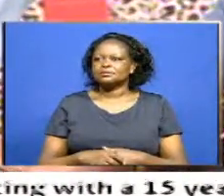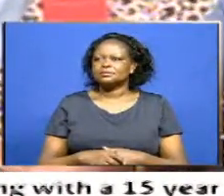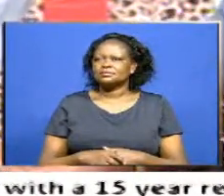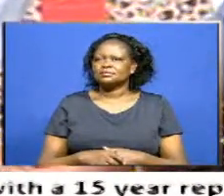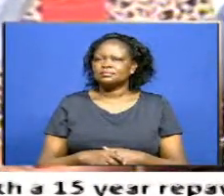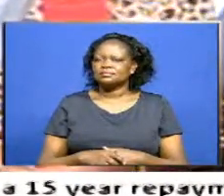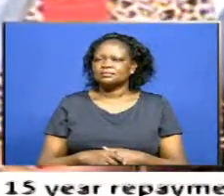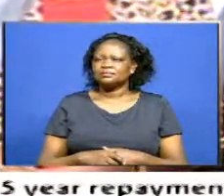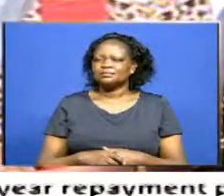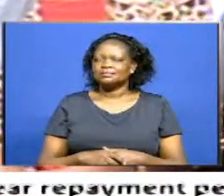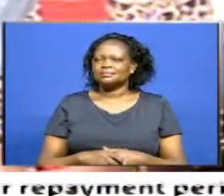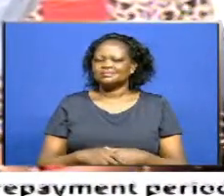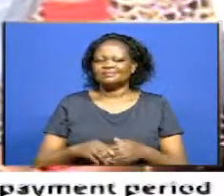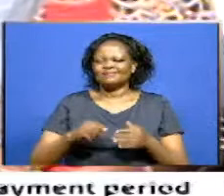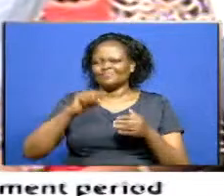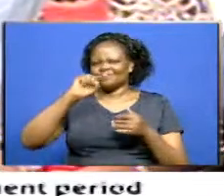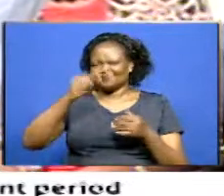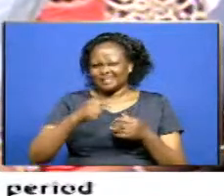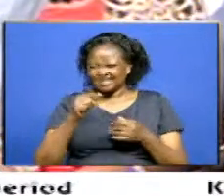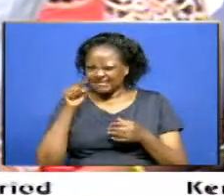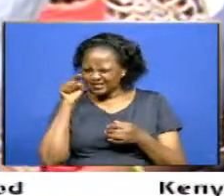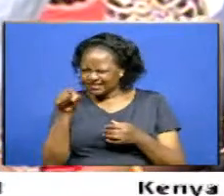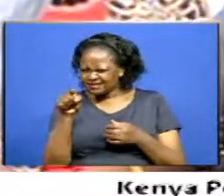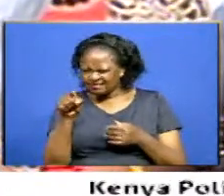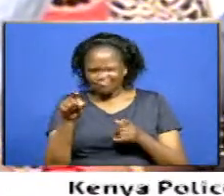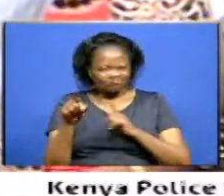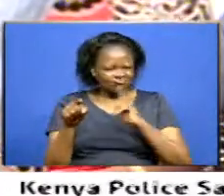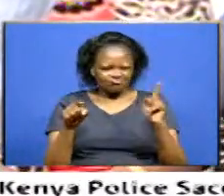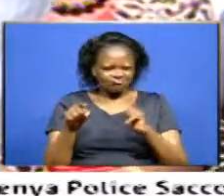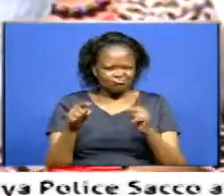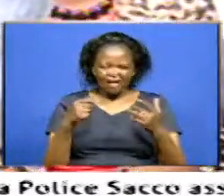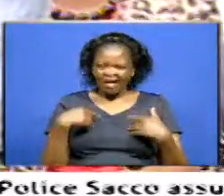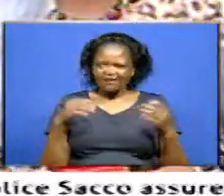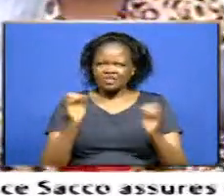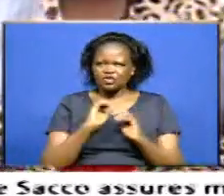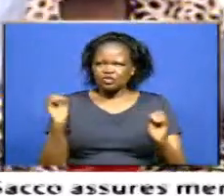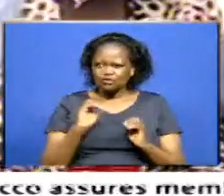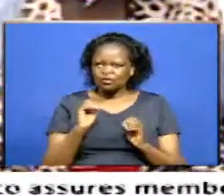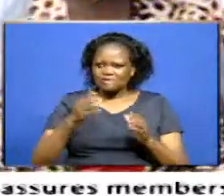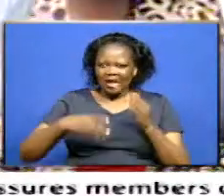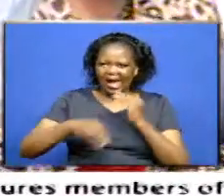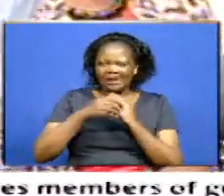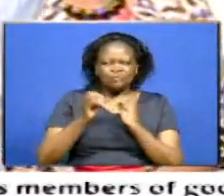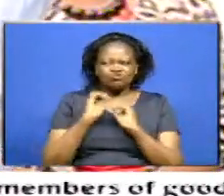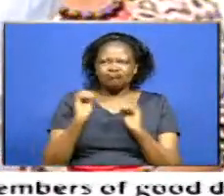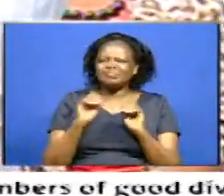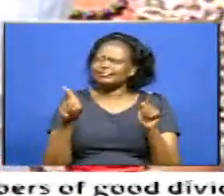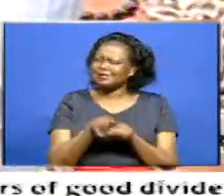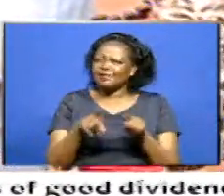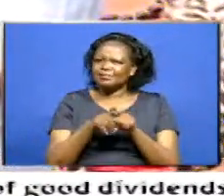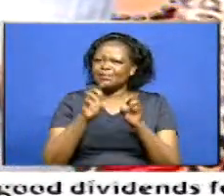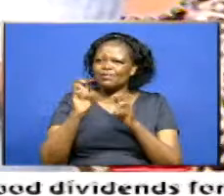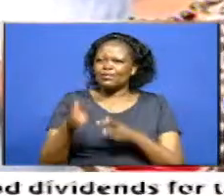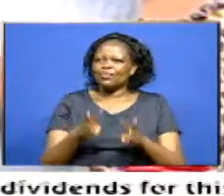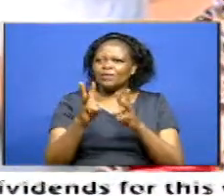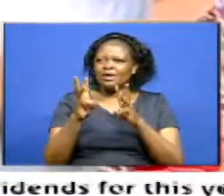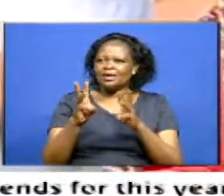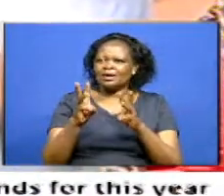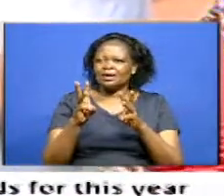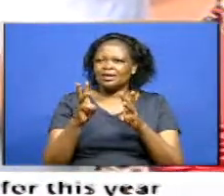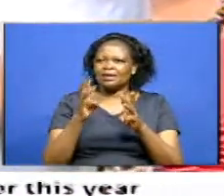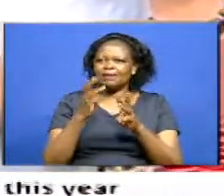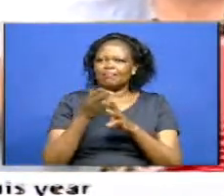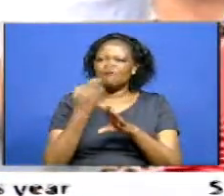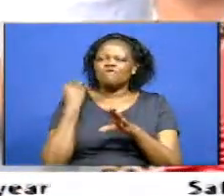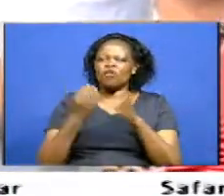Hakuna koma wala full stop wala sikikoma, hakuna. Miongezwa vile iligondoliwa.